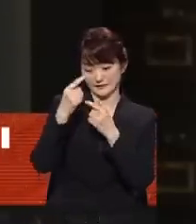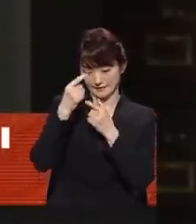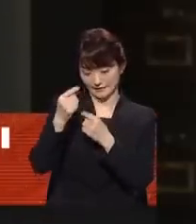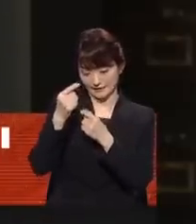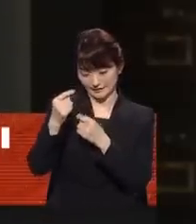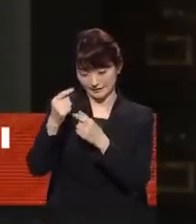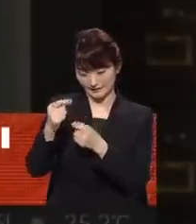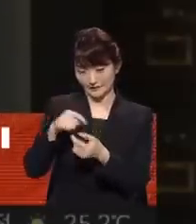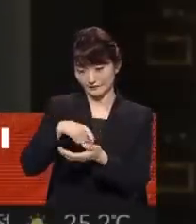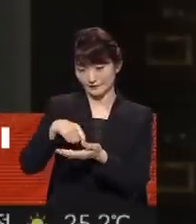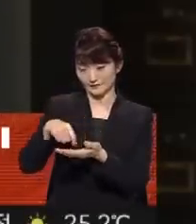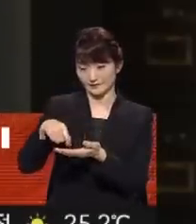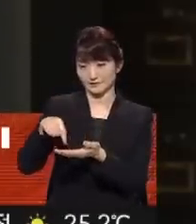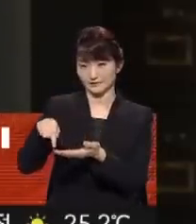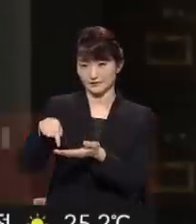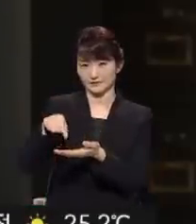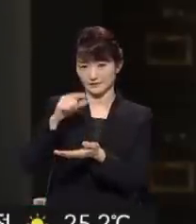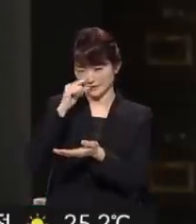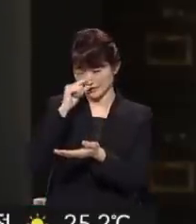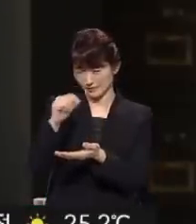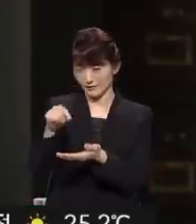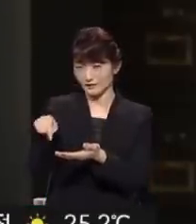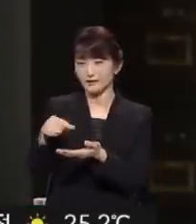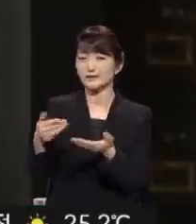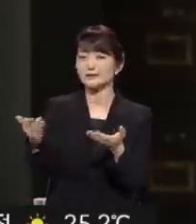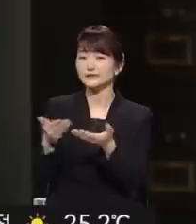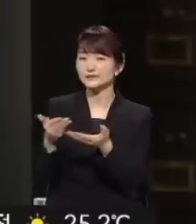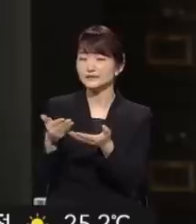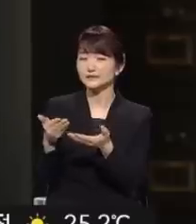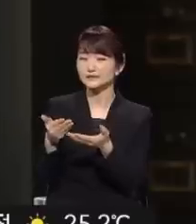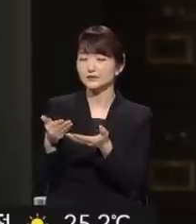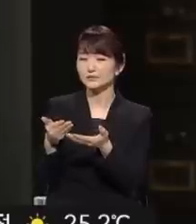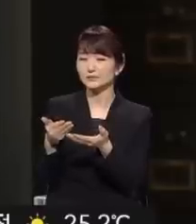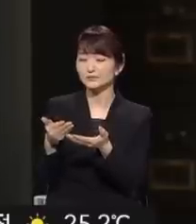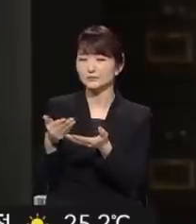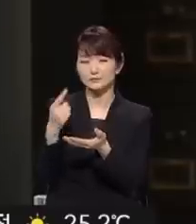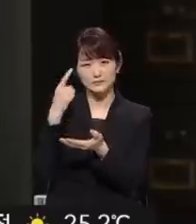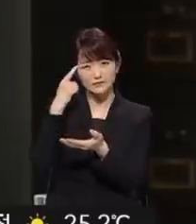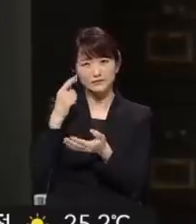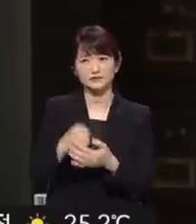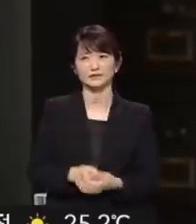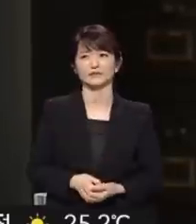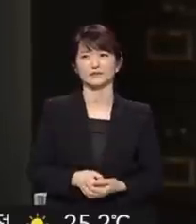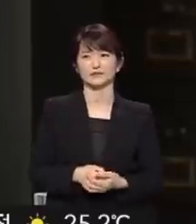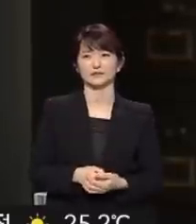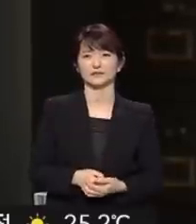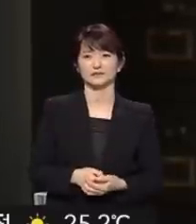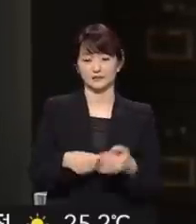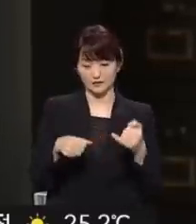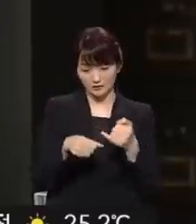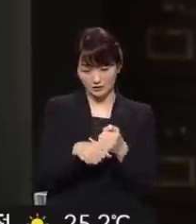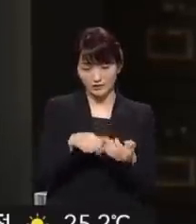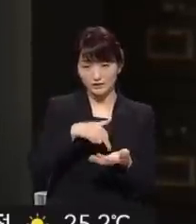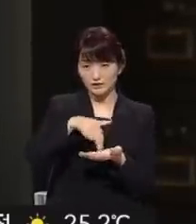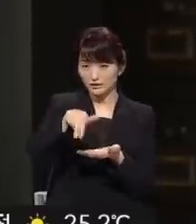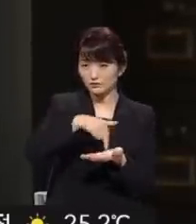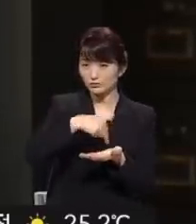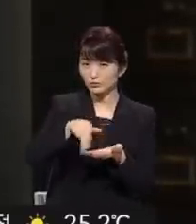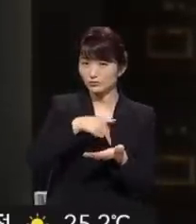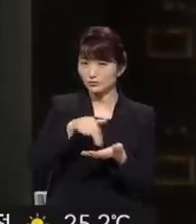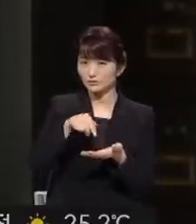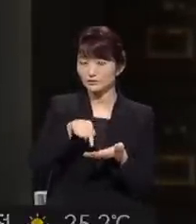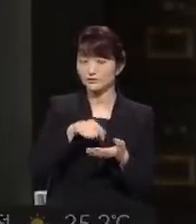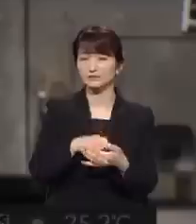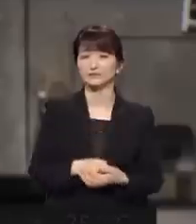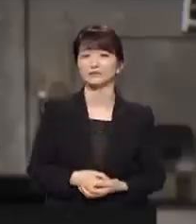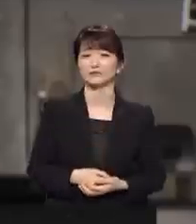직업병인데. 아니 그래도 이제 그 사귈 때 문자 많이 했을 거 아닙니까? 카톡 많이 했을 거 아니에요? 그렇죠. 연애할 때는